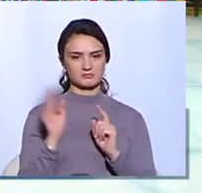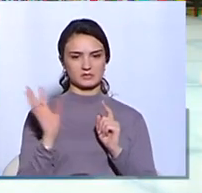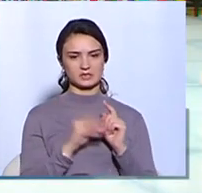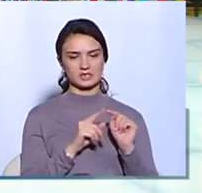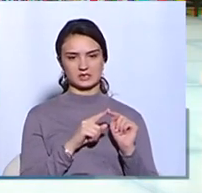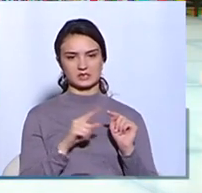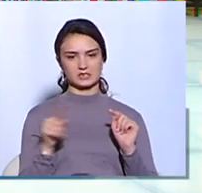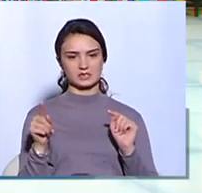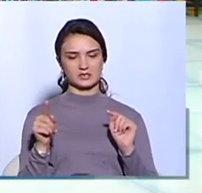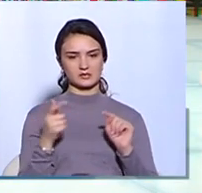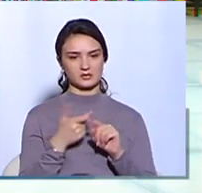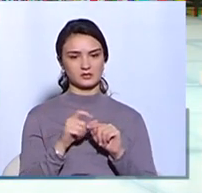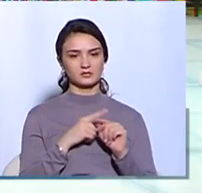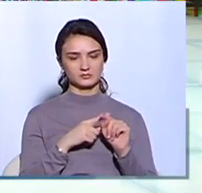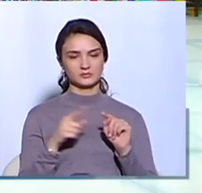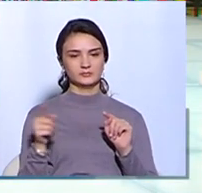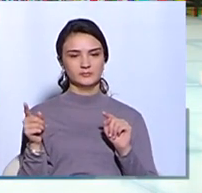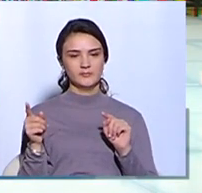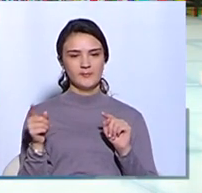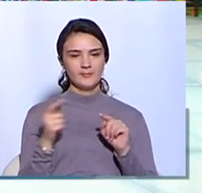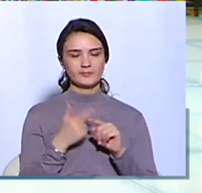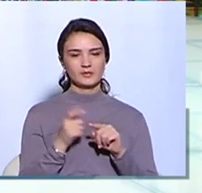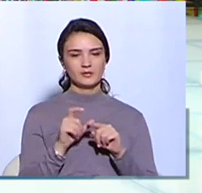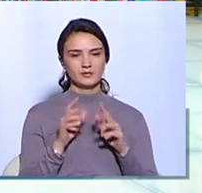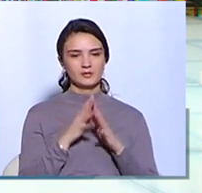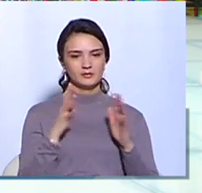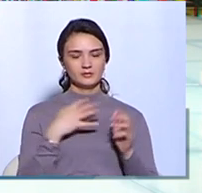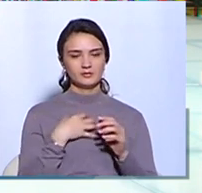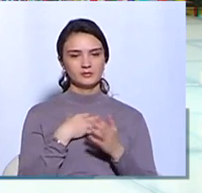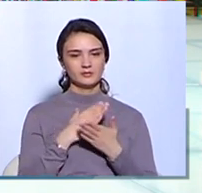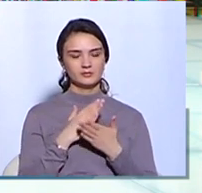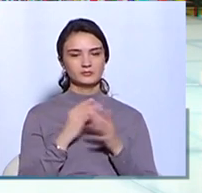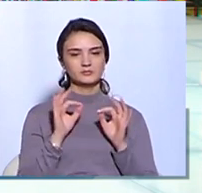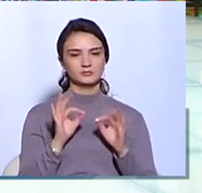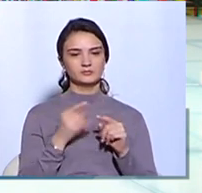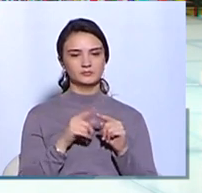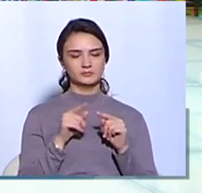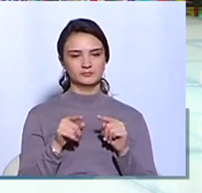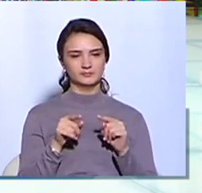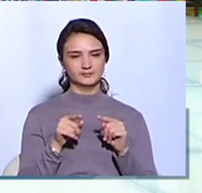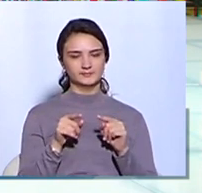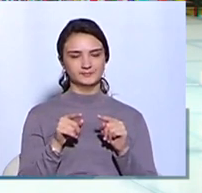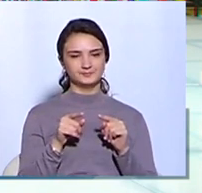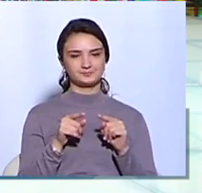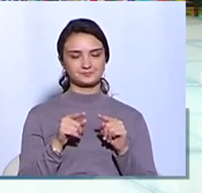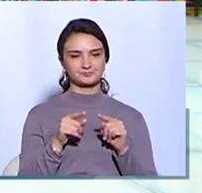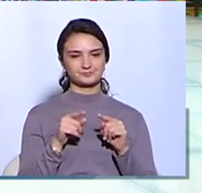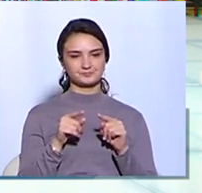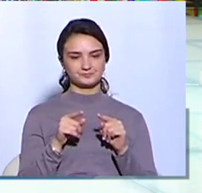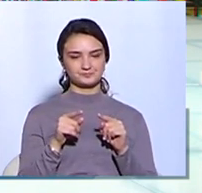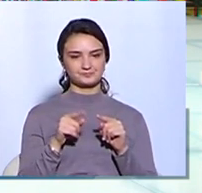გზა არის ძალიან გრძელი და ძალიან დიდი მნიშვნელობა აქვს. და სწორედ ახლა აი ამ მეთილ ტეტრაფოლატ